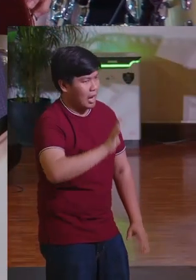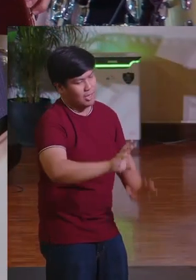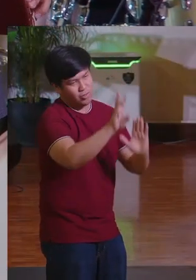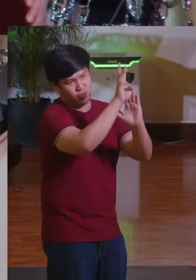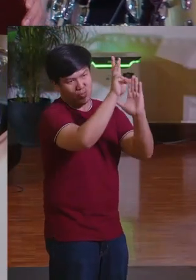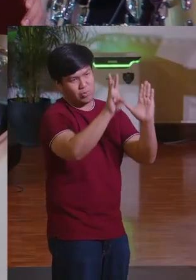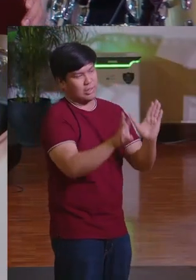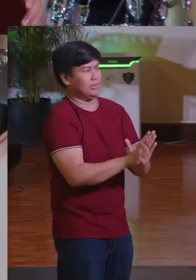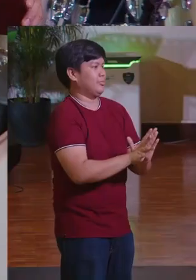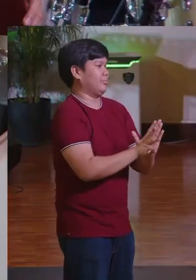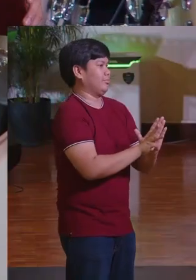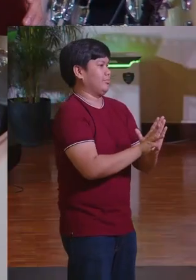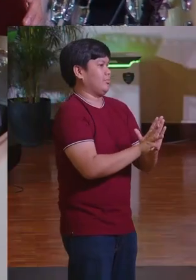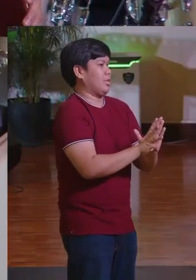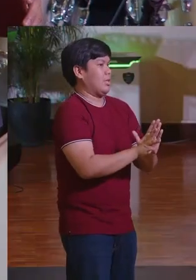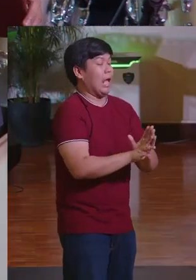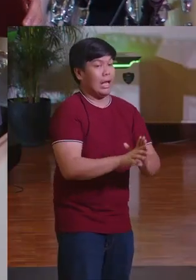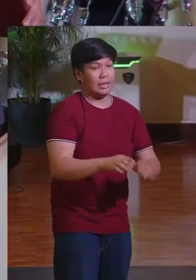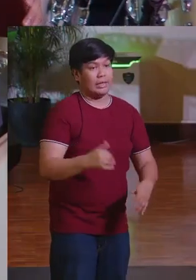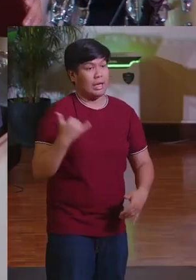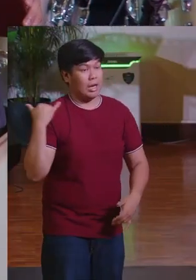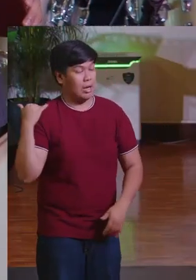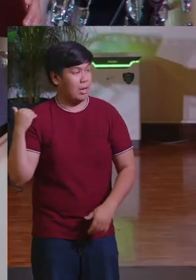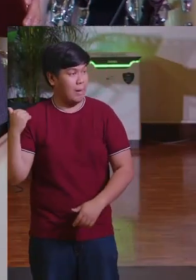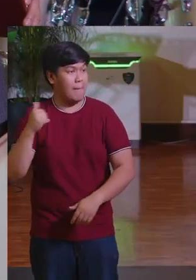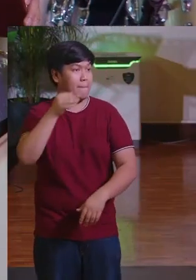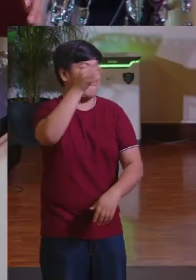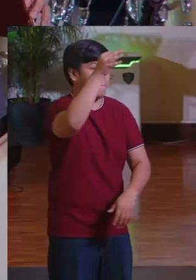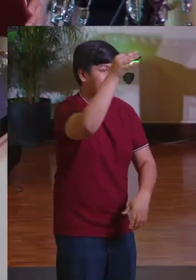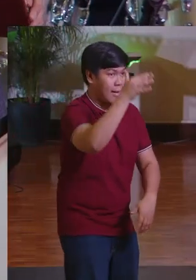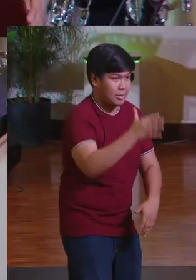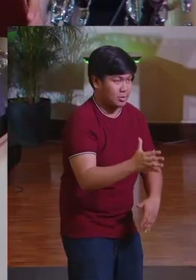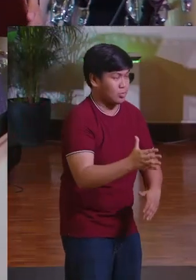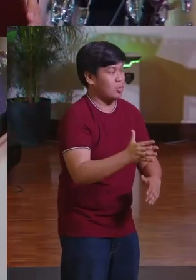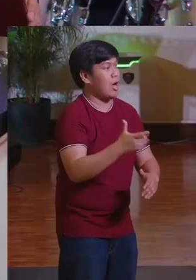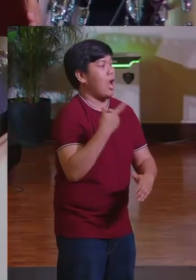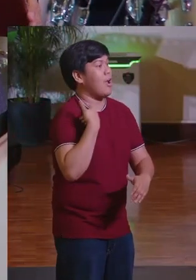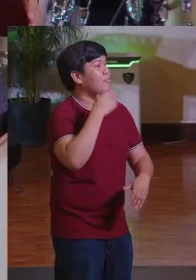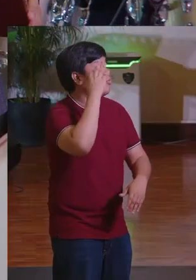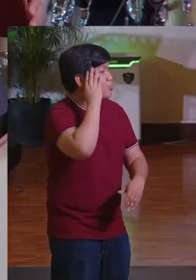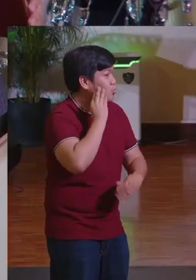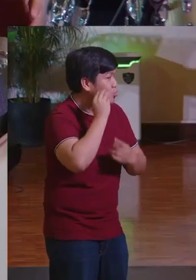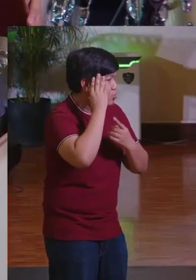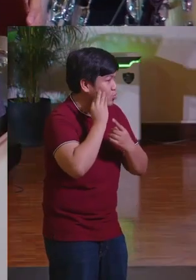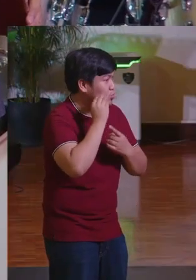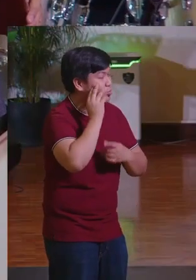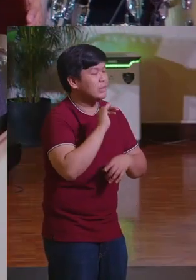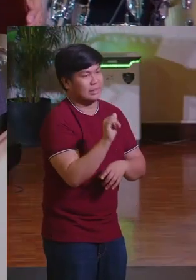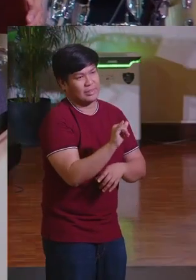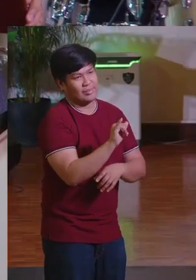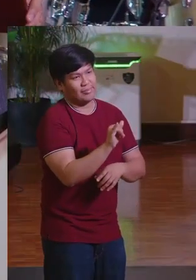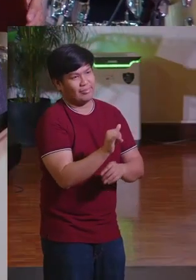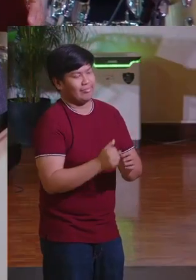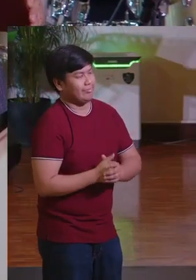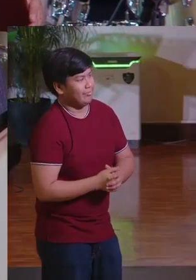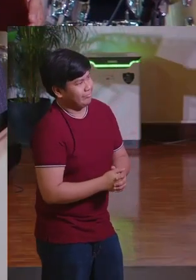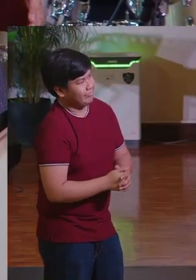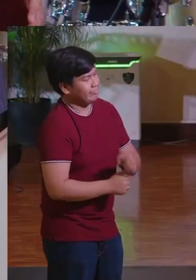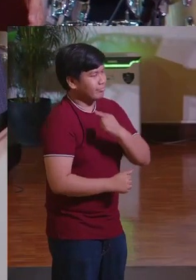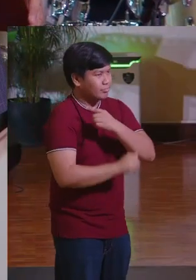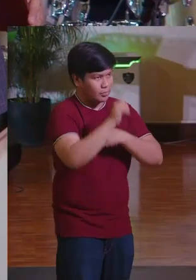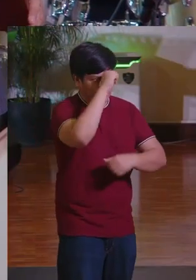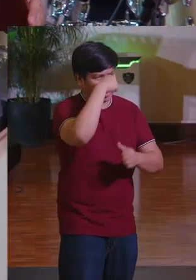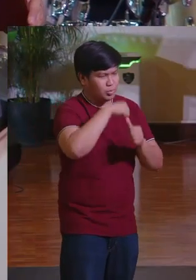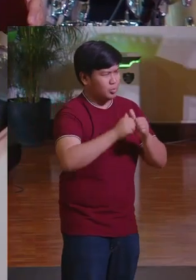isang experience na medyo ganito rin po ang katotohanan na pinapangusap. Naalala ko po nung